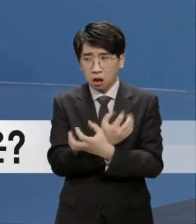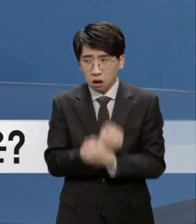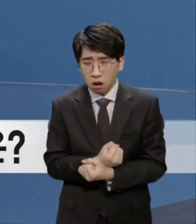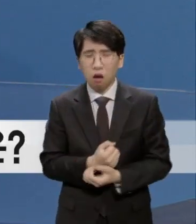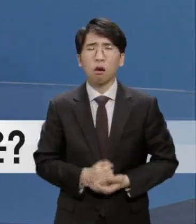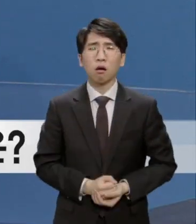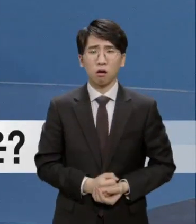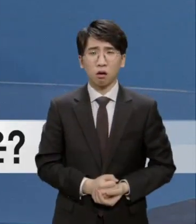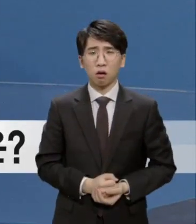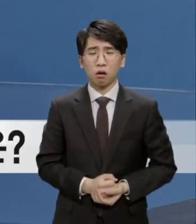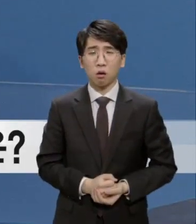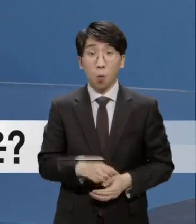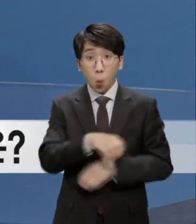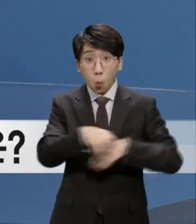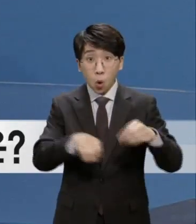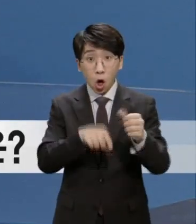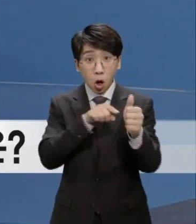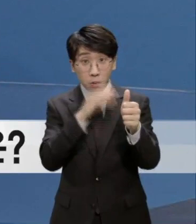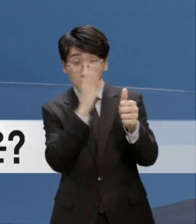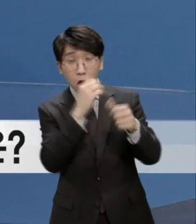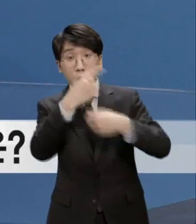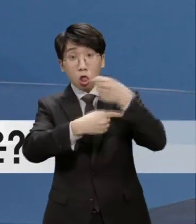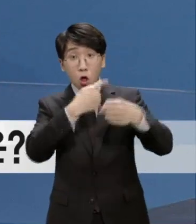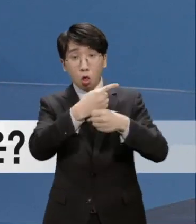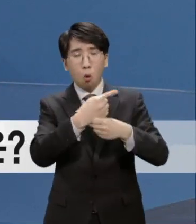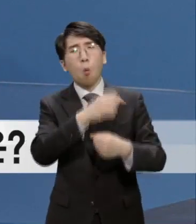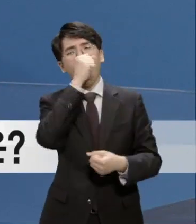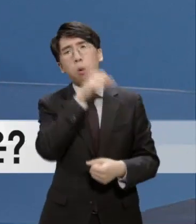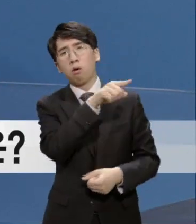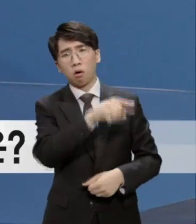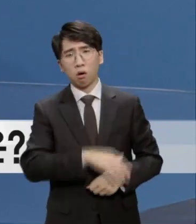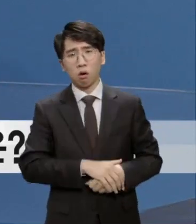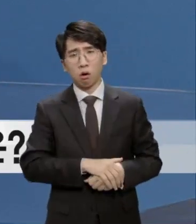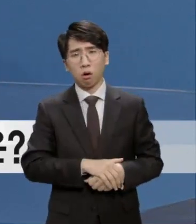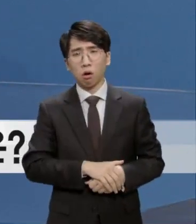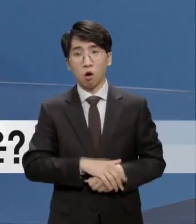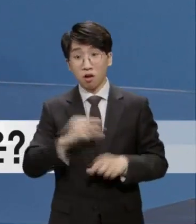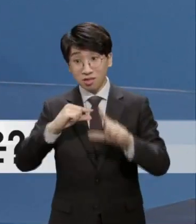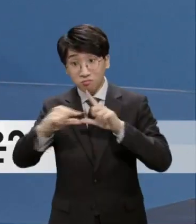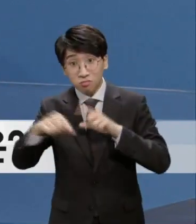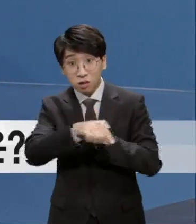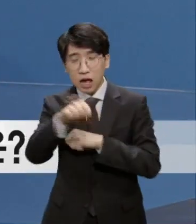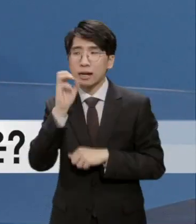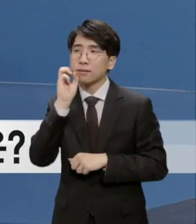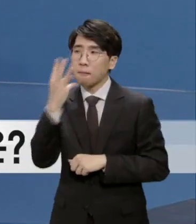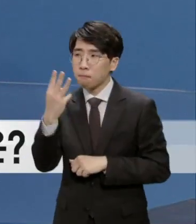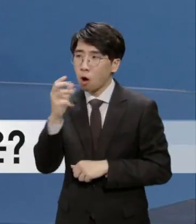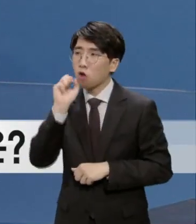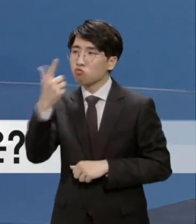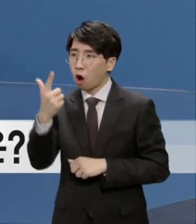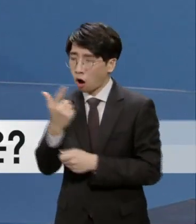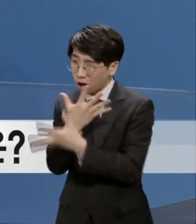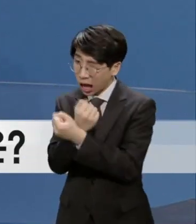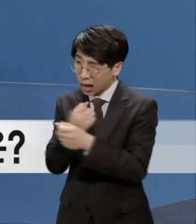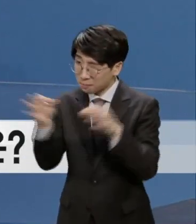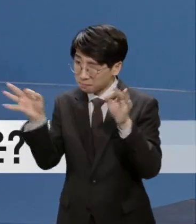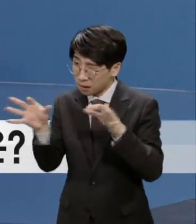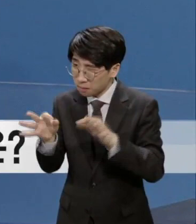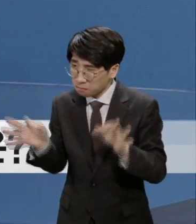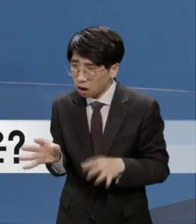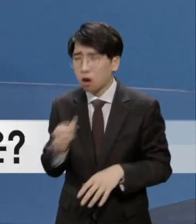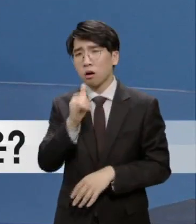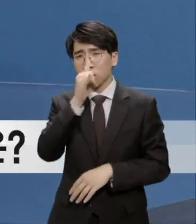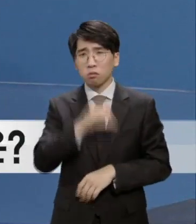느낌이에요. 오히려. 왜냐하면 오히려. 3개월 단위도 있고 6개월 단위도 있고 1개월 단위로 계약서를 쓰는 경우도 있거든요. 그렇다 보면은 매번 계약서를 쓰다